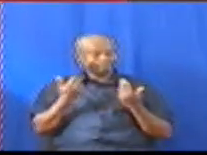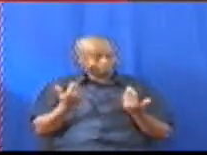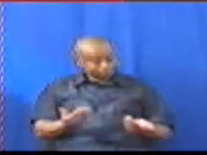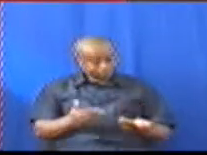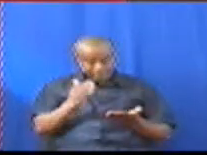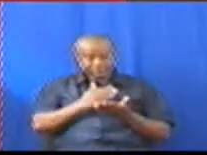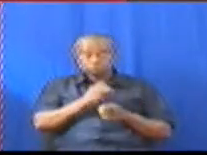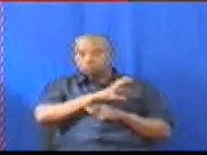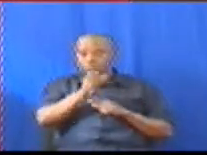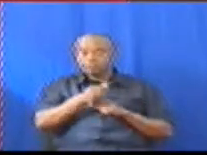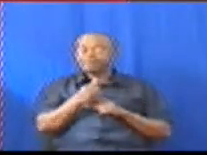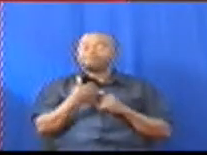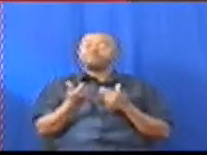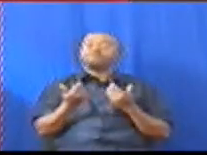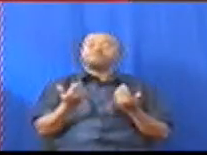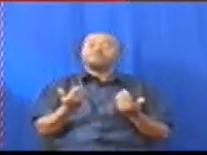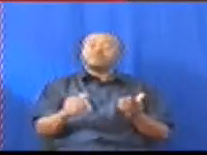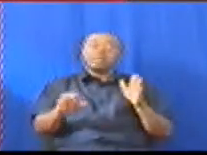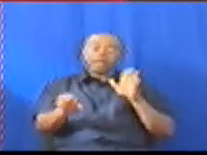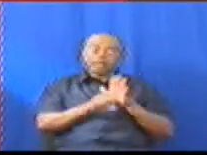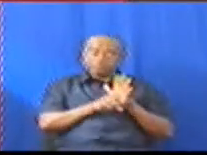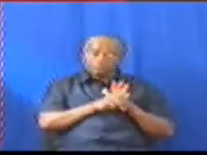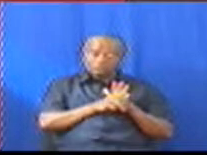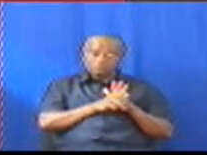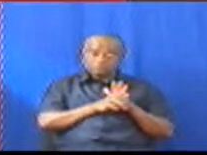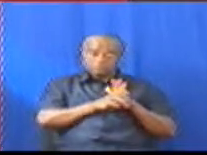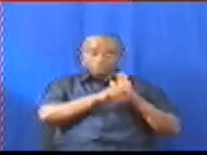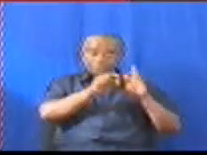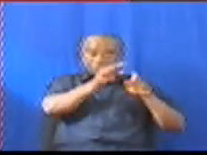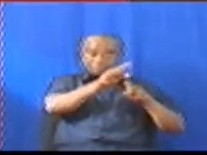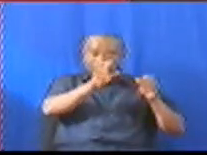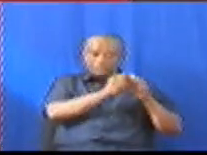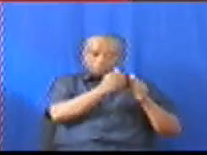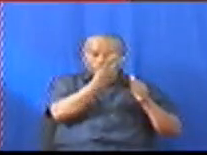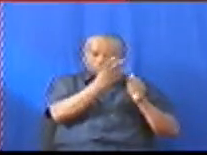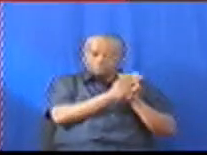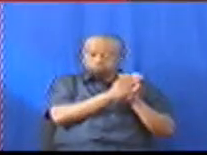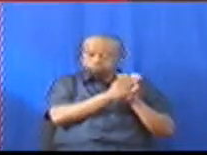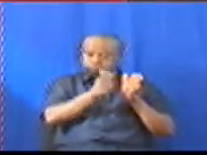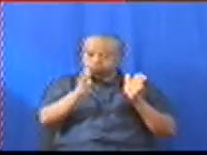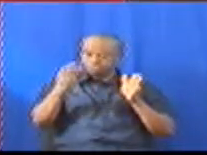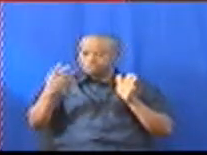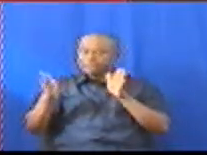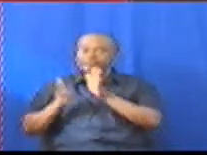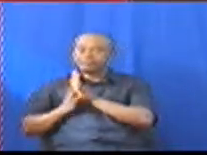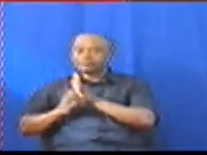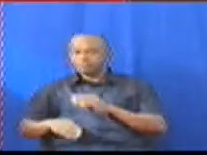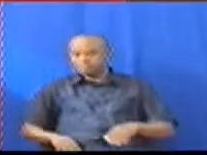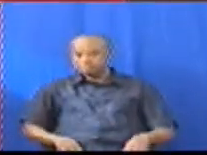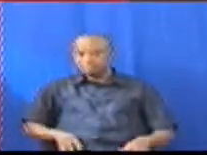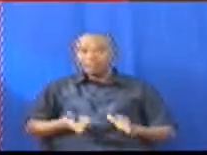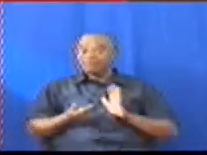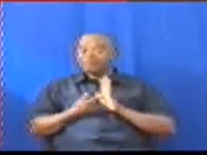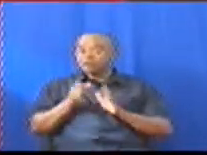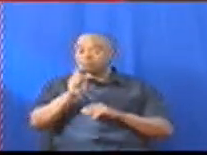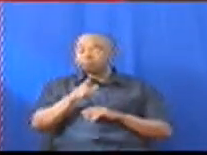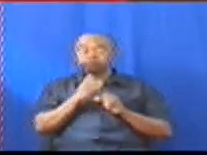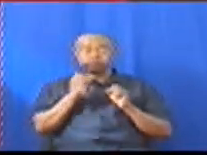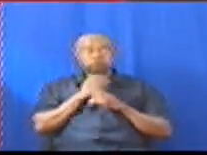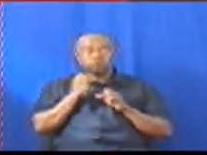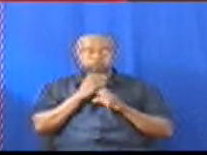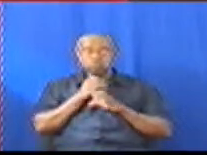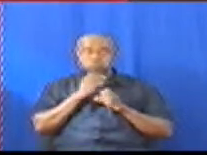linahusu ibara kuanzia ya 12 hadi ya 29, kwamba mlalamikaji anapokwenda kupeleka malalamiko